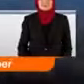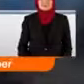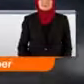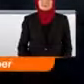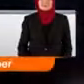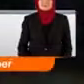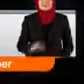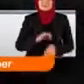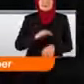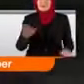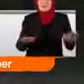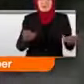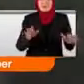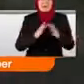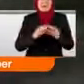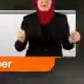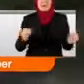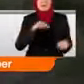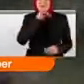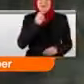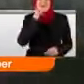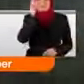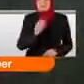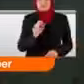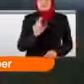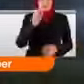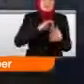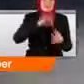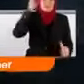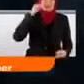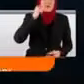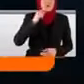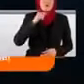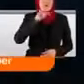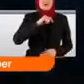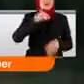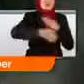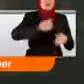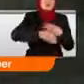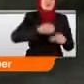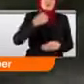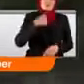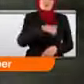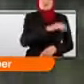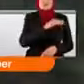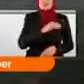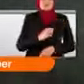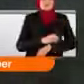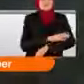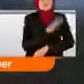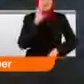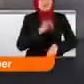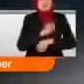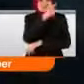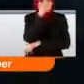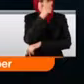bir anda dengesini kaybeden yaşlı kadın 70 metrelik uçurumdan aşağı yuvarlandı o tüyler ürperten anlar saniye